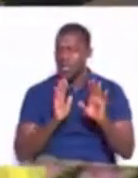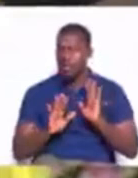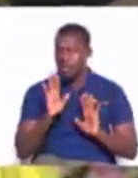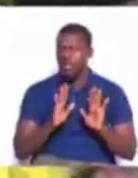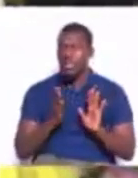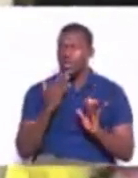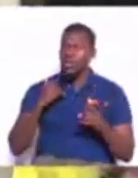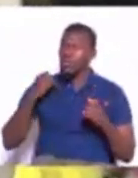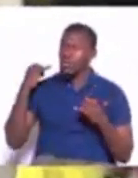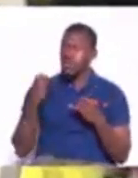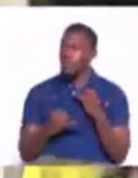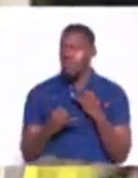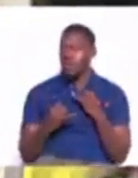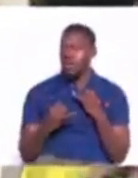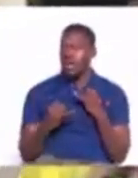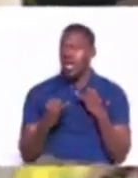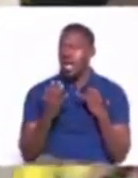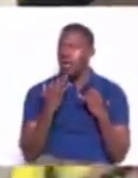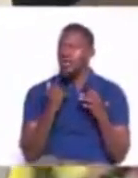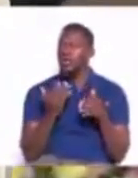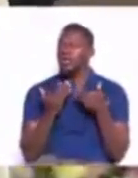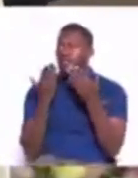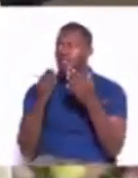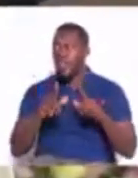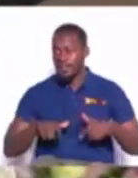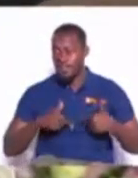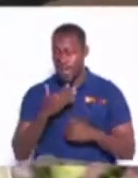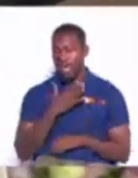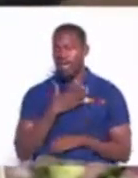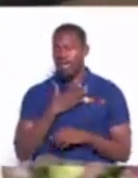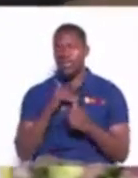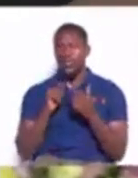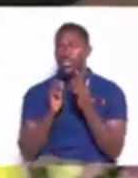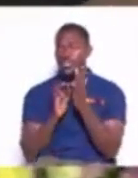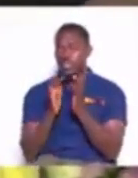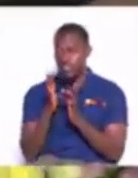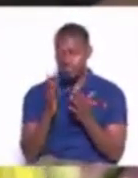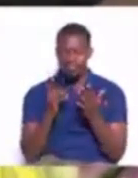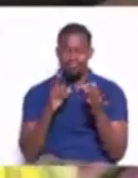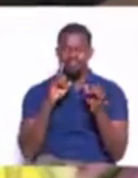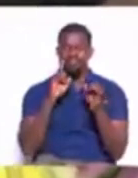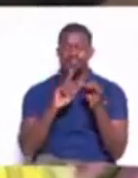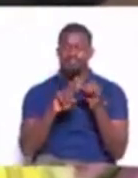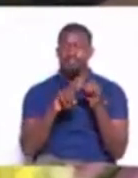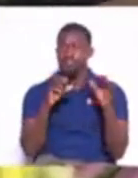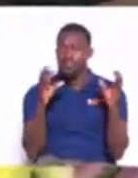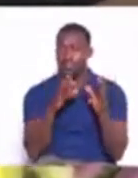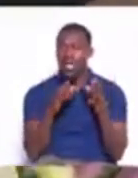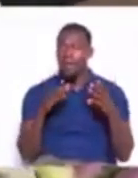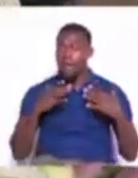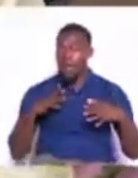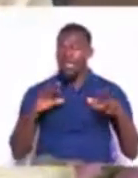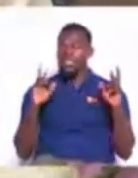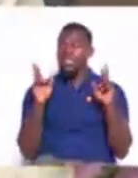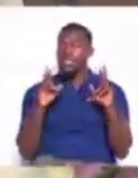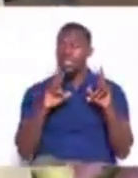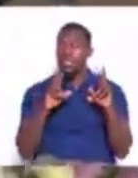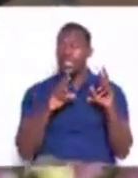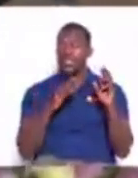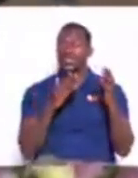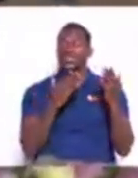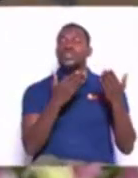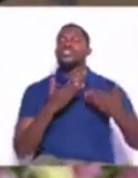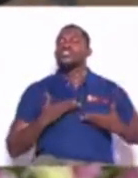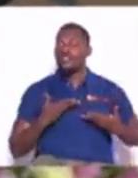aweze kuyachukua, tembea uje hapa mbele. Kundi la pili ni wale ambao mnakwenda kubatizwa. Uko darasa